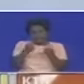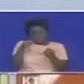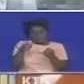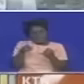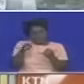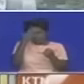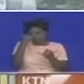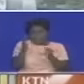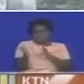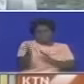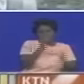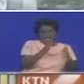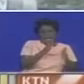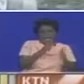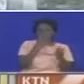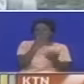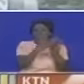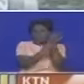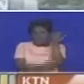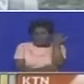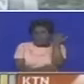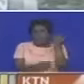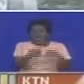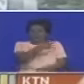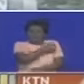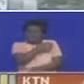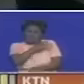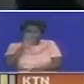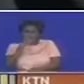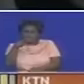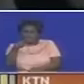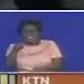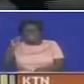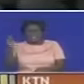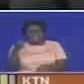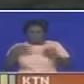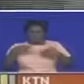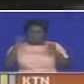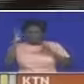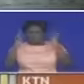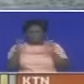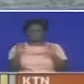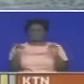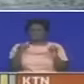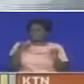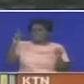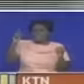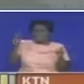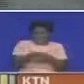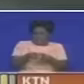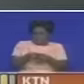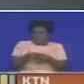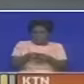limetokana na mpangilio duni ya hospitali hiyo na kuwa haifai kuwatia Wakenya kiwewe, na kuongeza kuwa